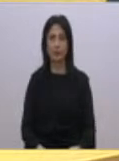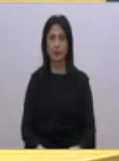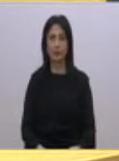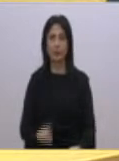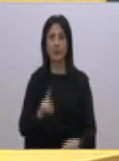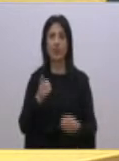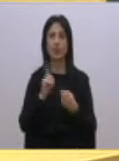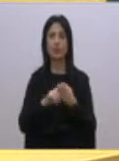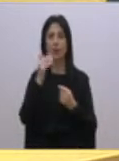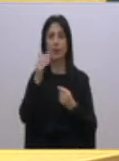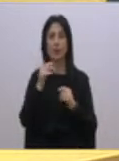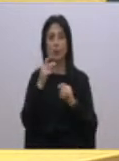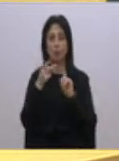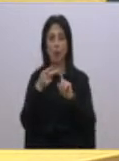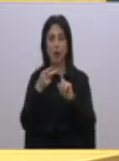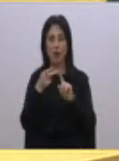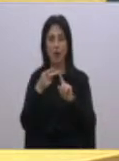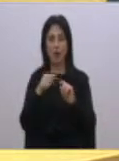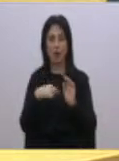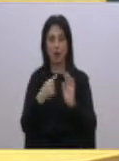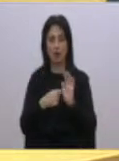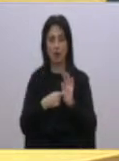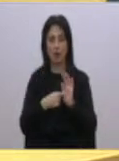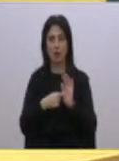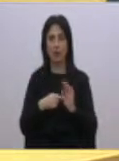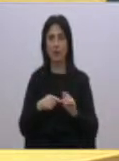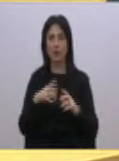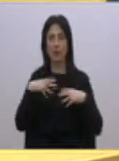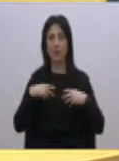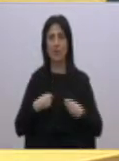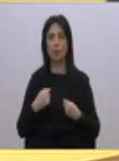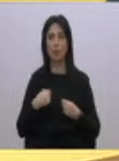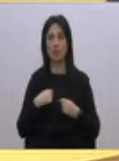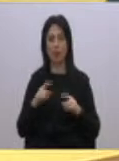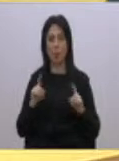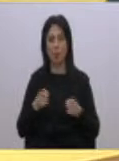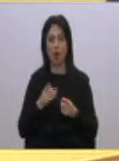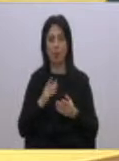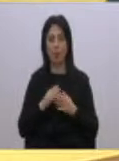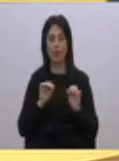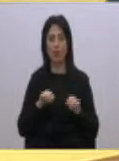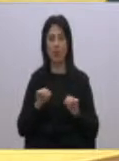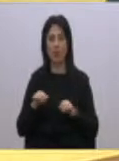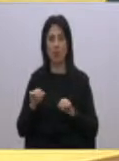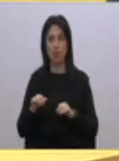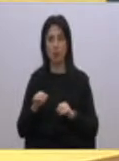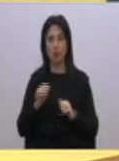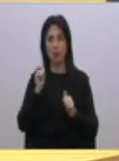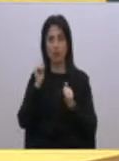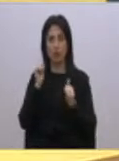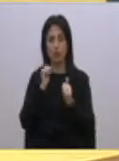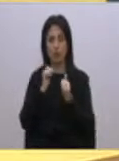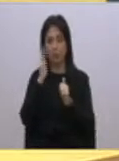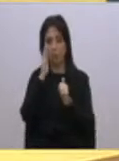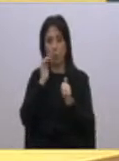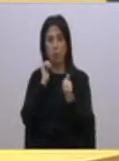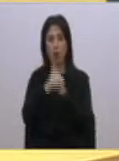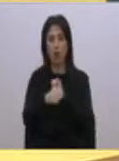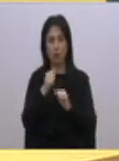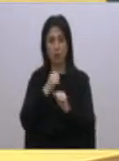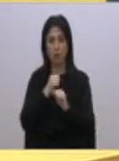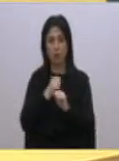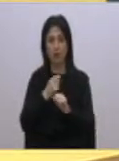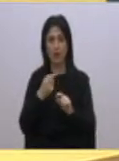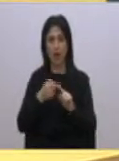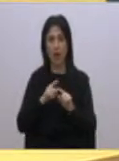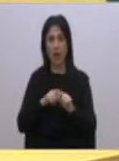რაც შეეხება თქვენს მეორე შეკითხვას, სამწუხაროდ ჩვენ მოკლებული ვართ შესაძლებლობებს პროგნოზების გაკეთებასთან დაკავშირებით. გამომდინარე